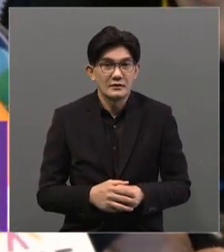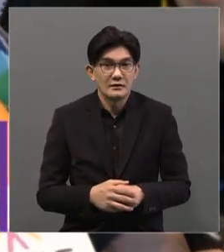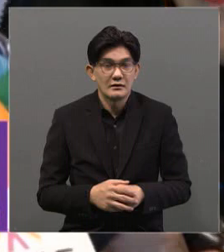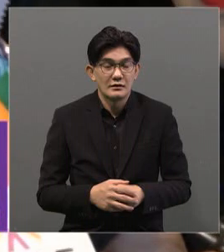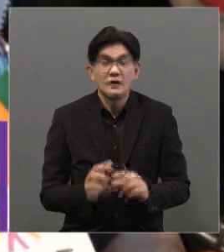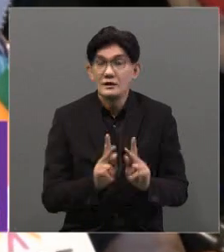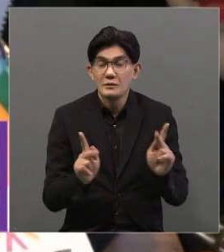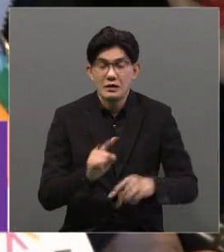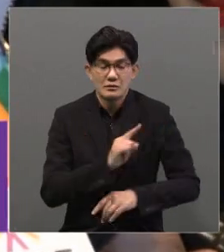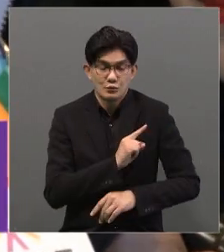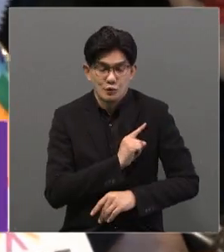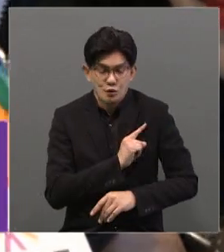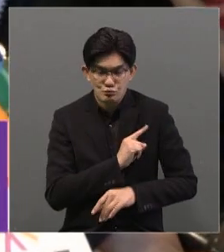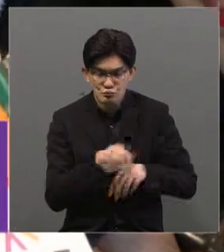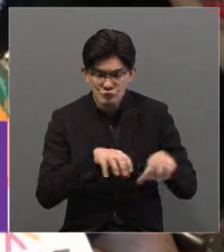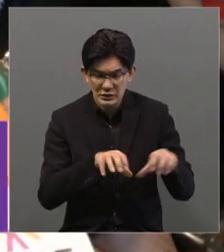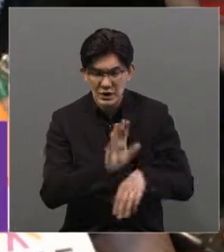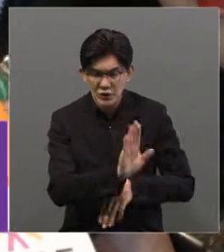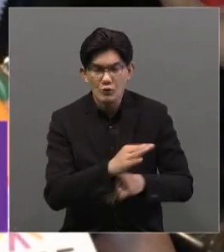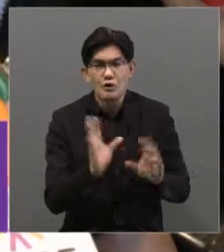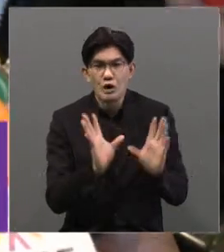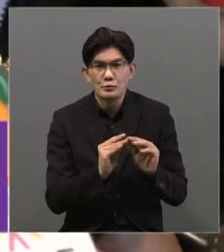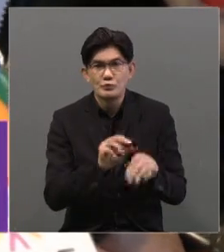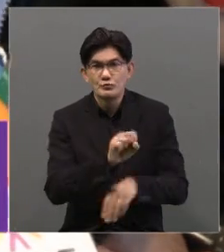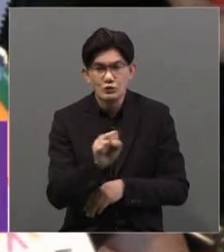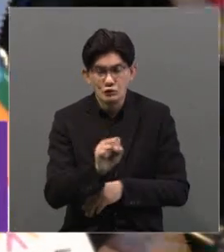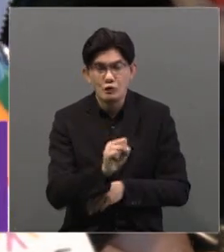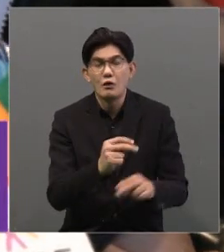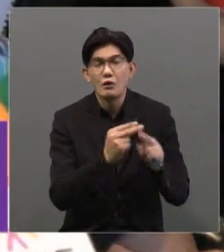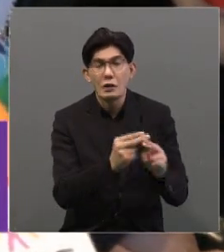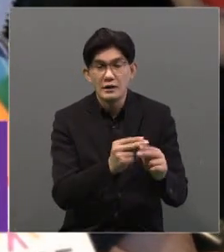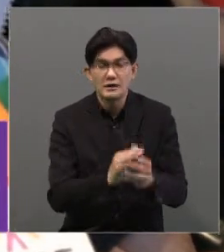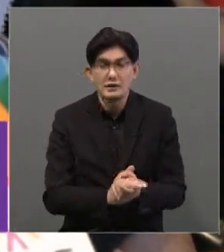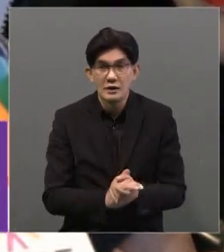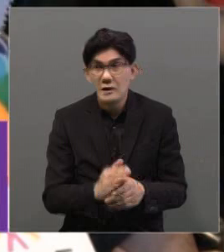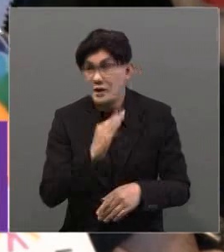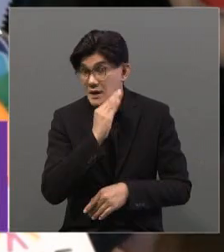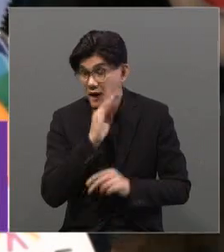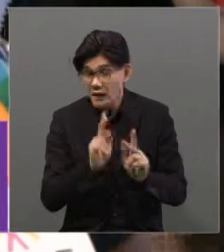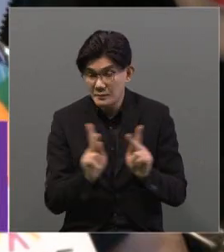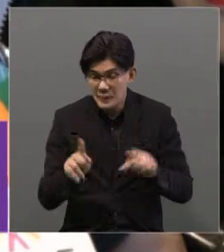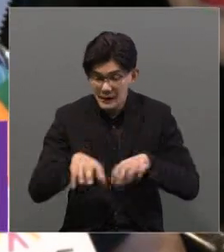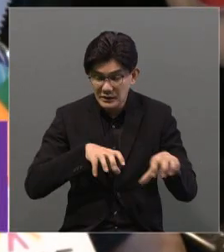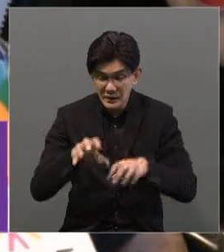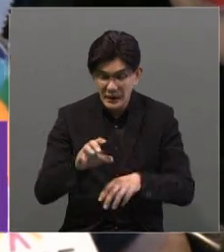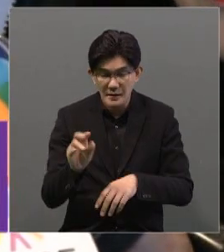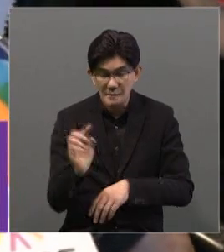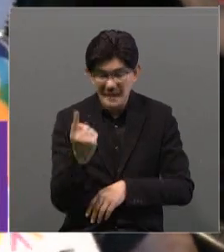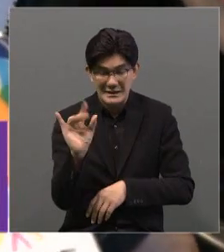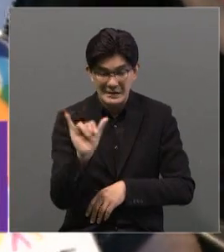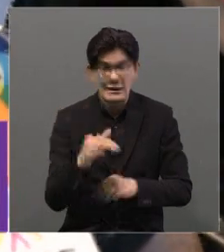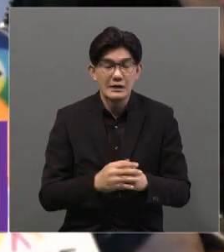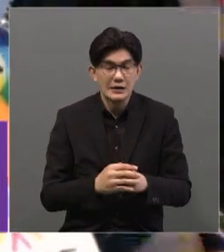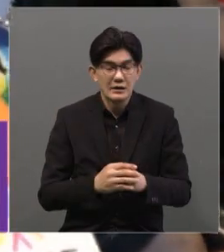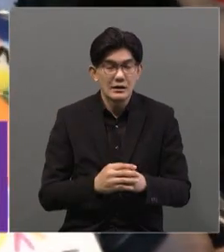ที่กรรมการบริหารชุดใหม่กับที่ประชุมส.ส.ของพรรคแต่ถ้ายังไม่มีกรรมการบริหารชุดใหม่กรรมการบริห